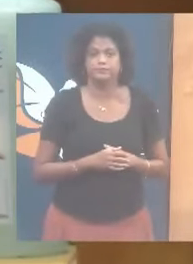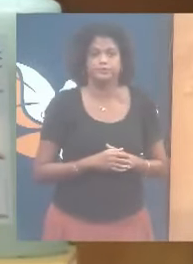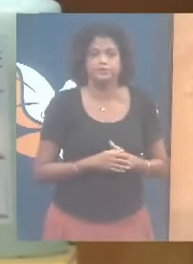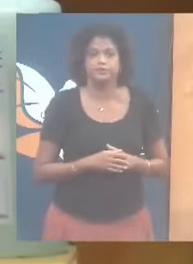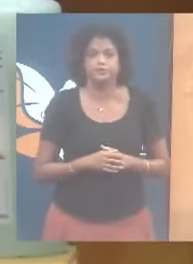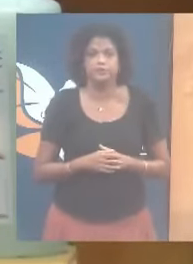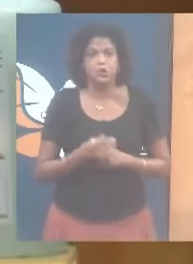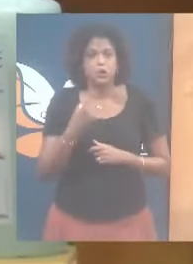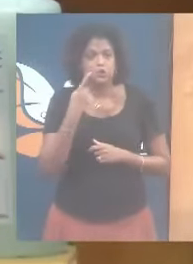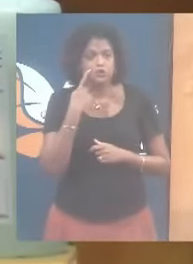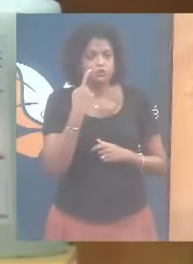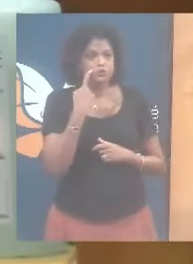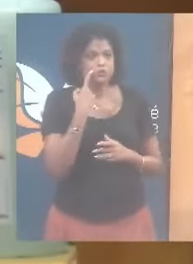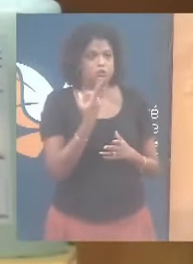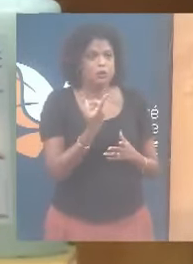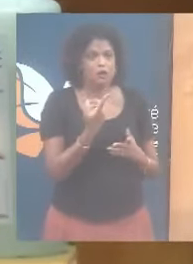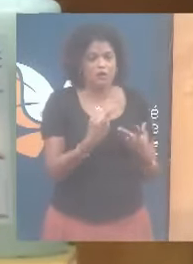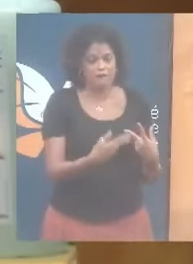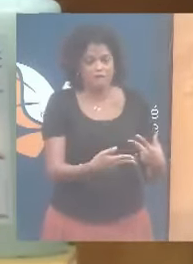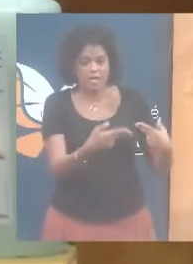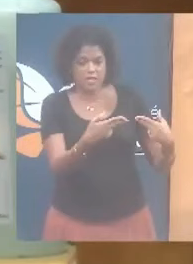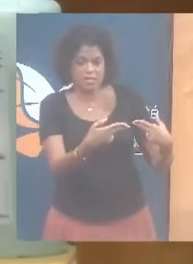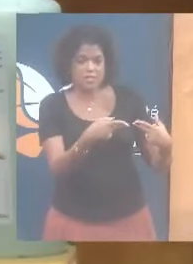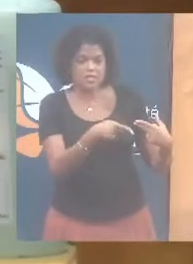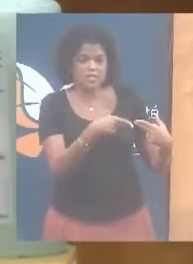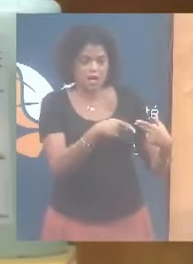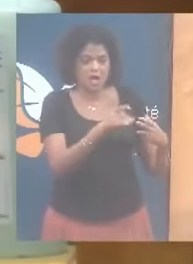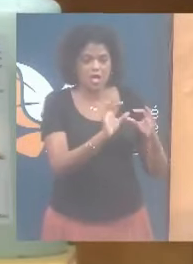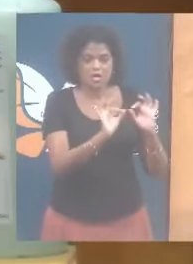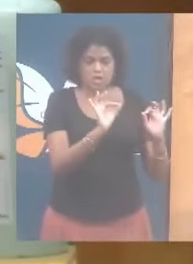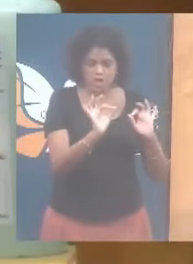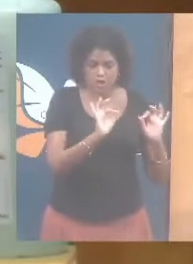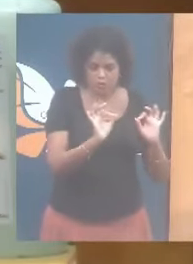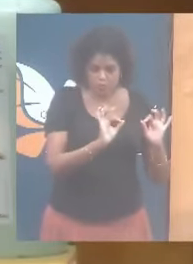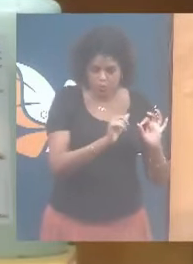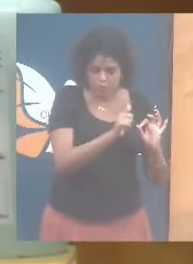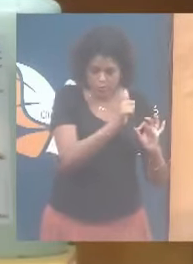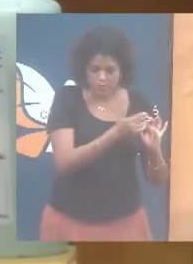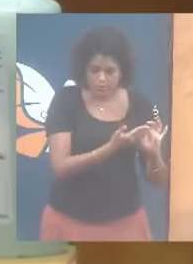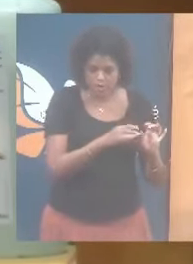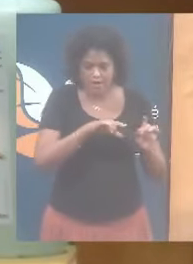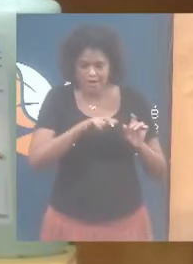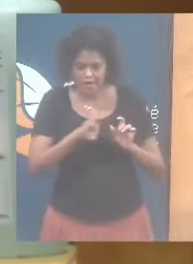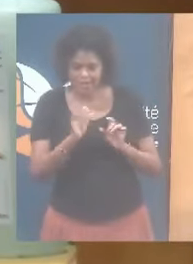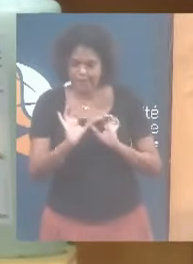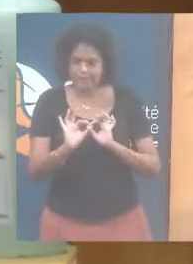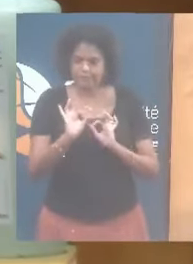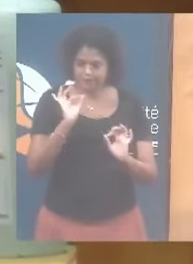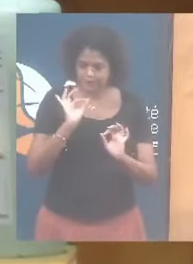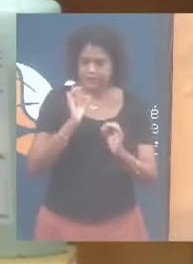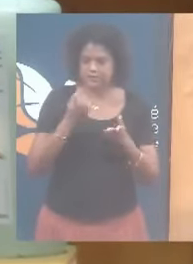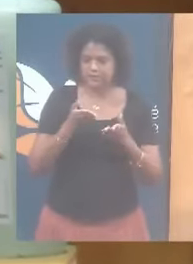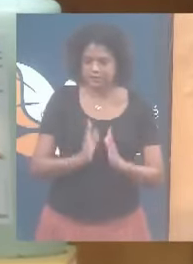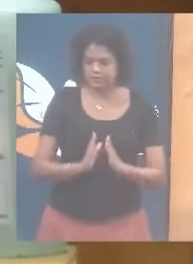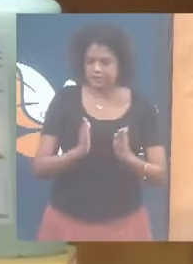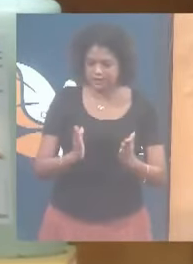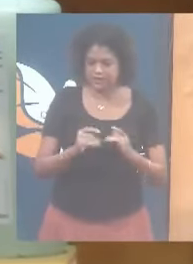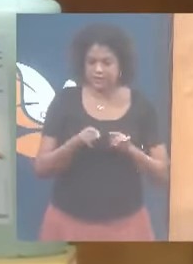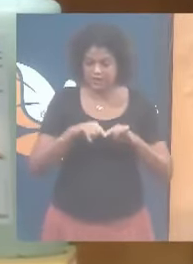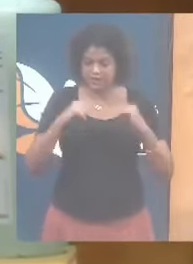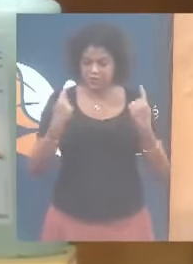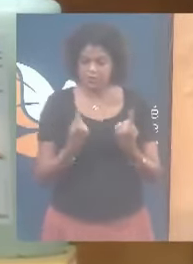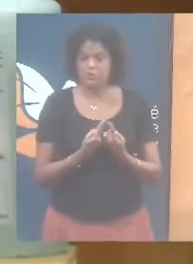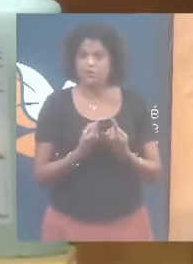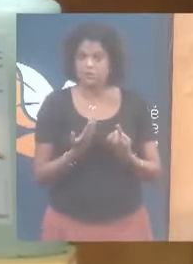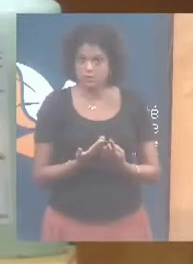Je vois qu'il y a donc une phase de présélection, ensuite une phase de sélection, et la sélection est faite par une commission.